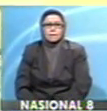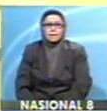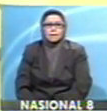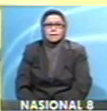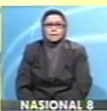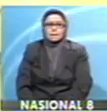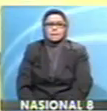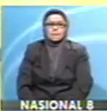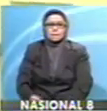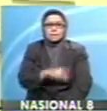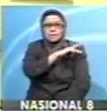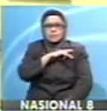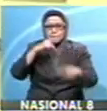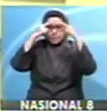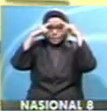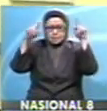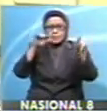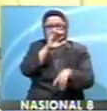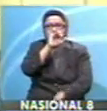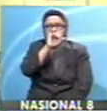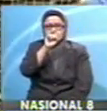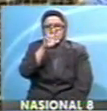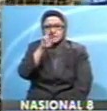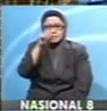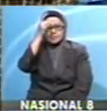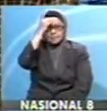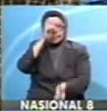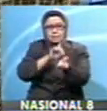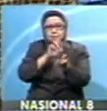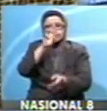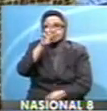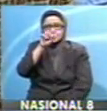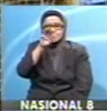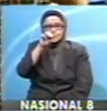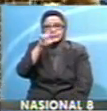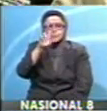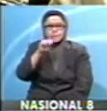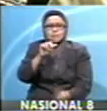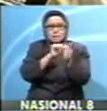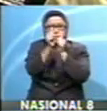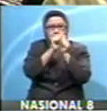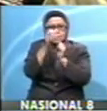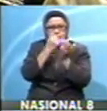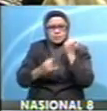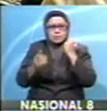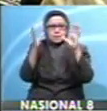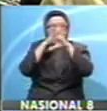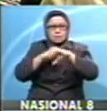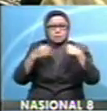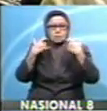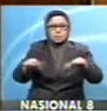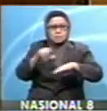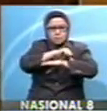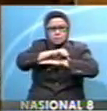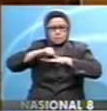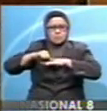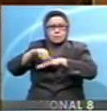menurut ketua pengarah Institut sukan negara ISN Datuk Dr Ramlan Abdul Aziz atlet kelahiran Sarawak ini sudah pun menjalani pembedahan petang